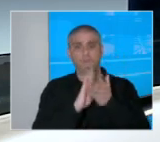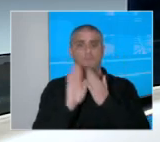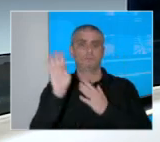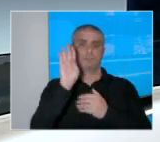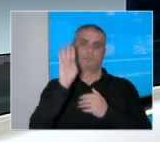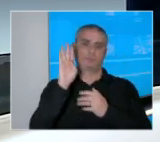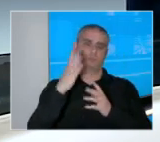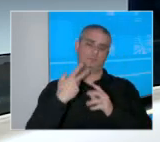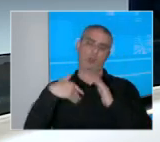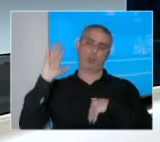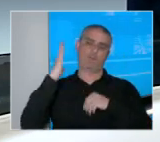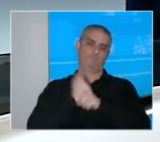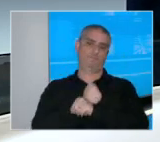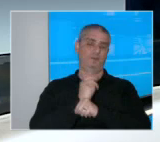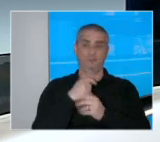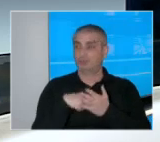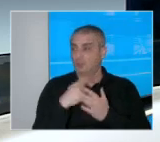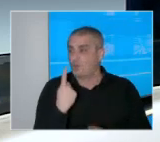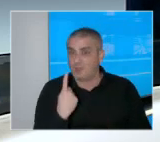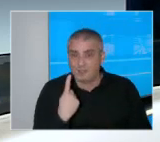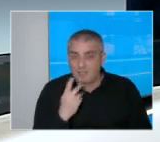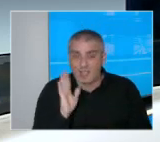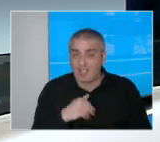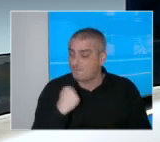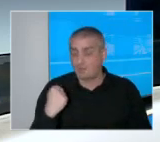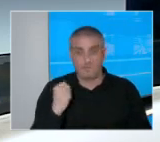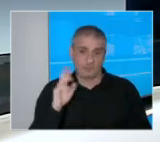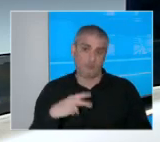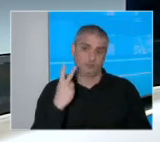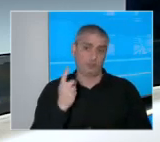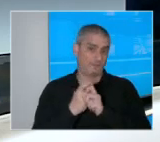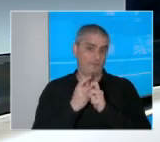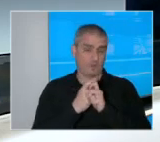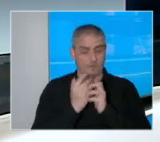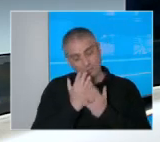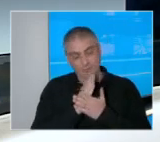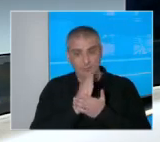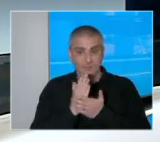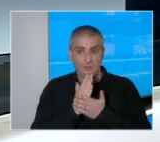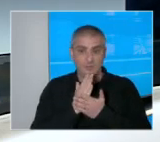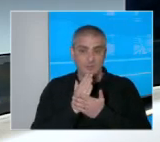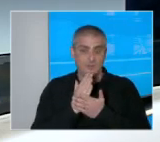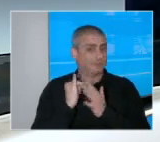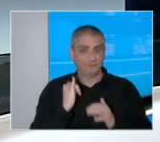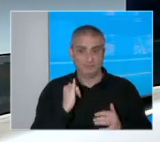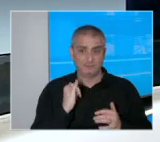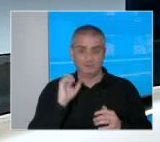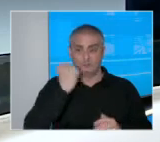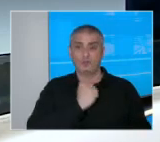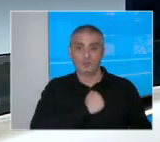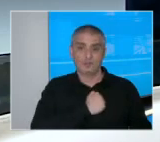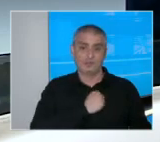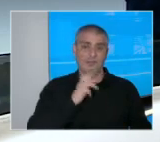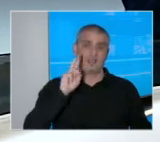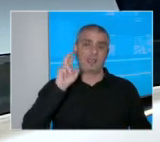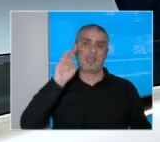נתניהו עם רוב ברור. אבל יש לי תיקון עובדתי אחד, שגם בימין יש שתי מפלגות על גבול אחוז החסימה. איזה? הציונות הדתית